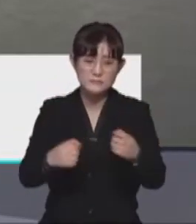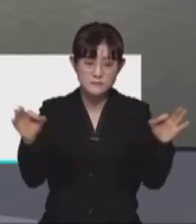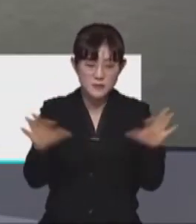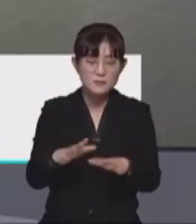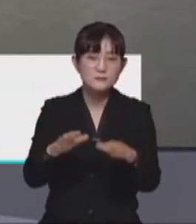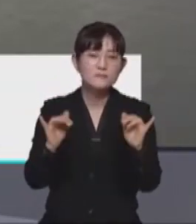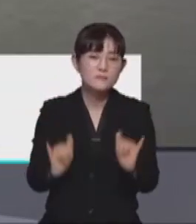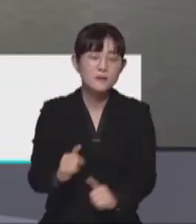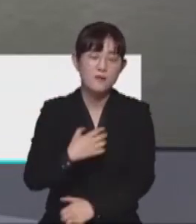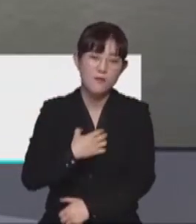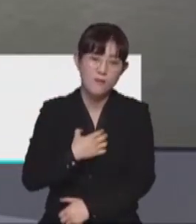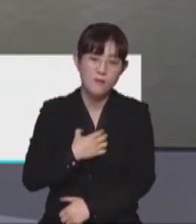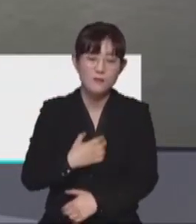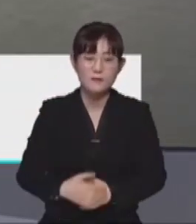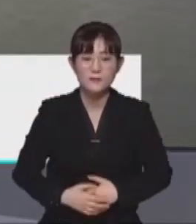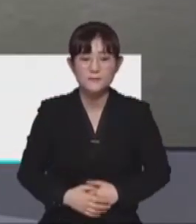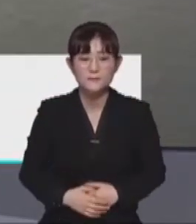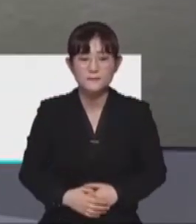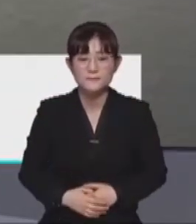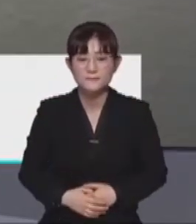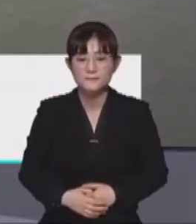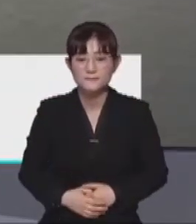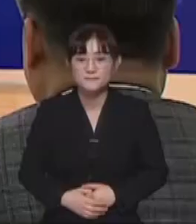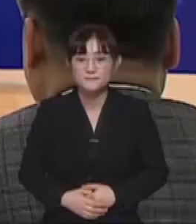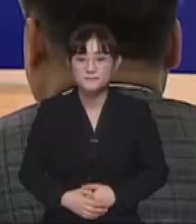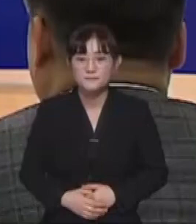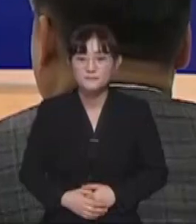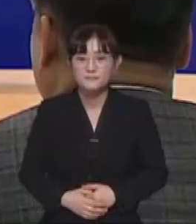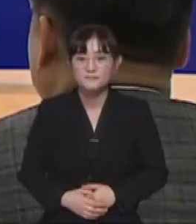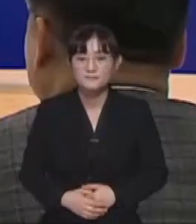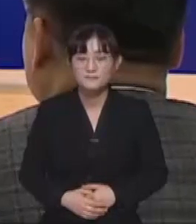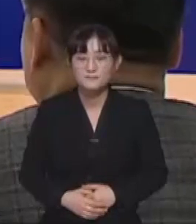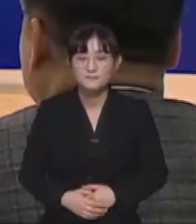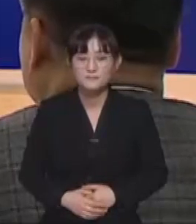목소리가 큽니다. 강동일 기자의 보도입니다.